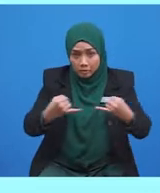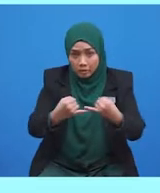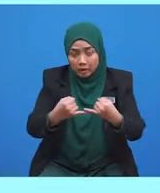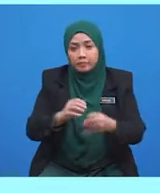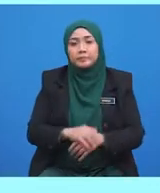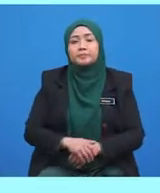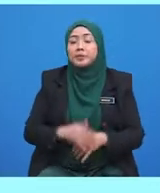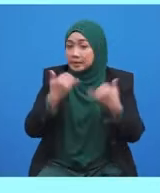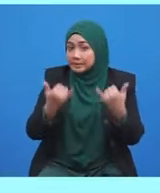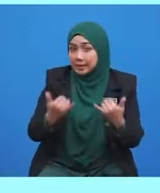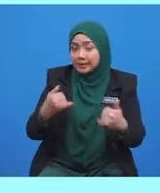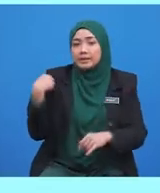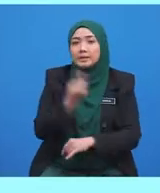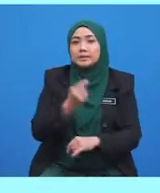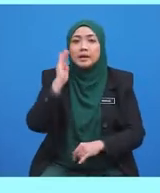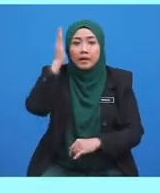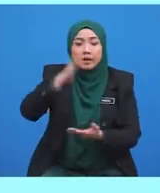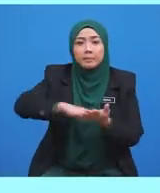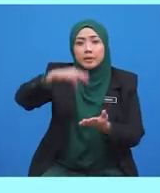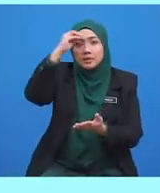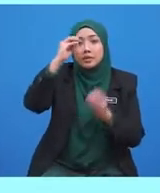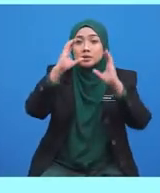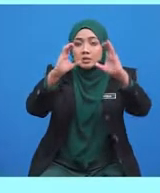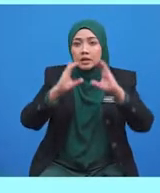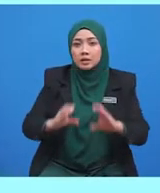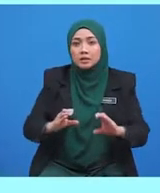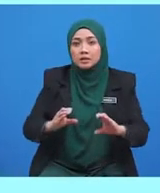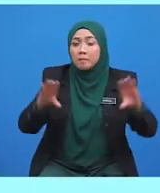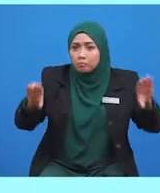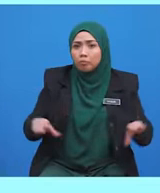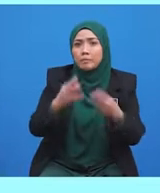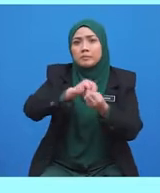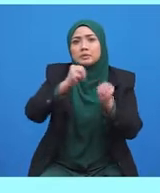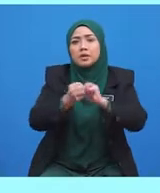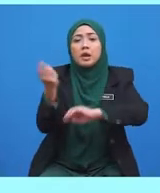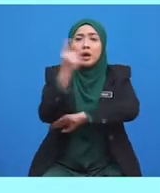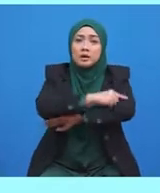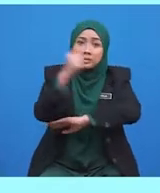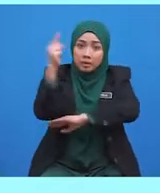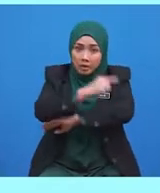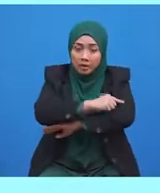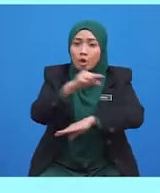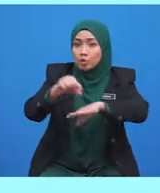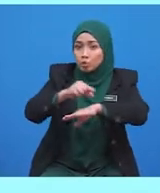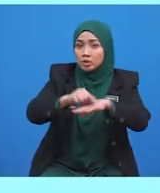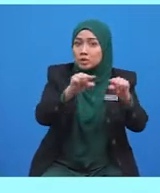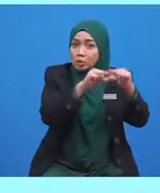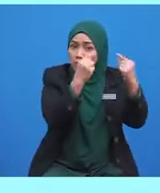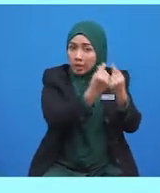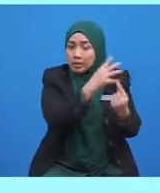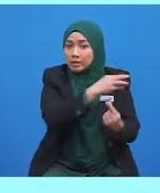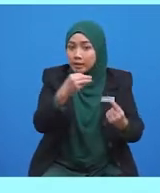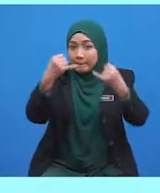Sekarang kita akan mempelajari pula cara menyelesaikan masalah harian menggunakan gundalan